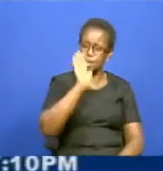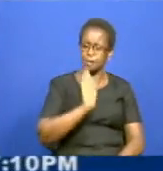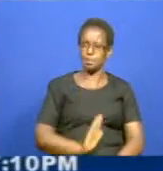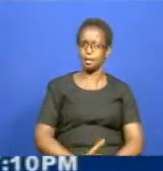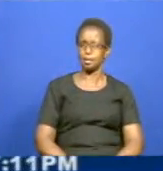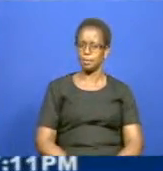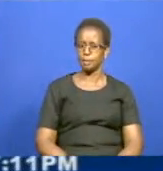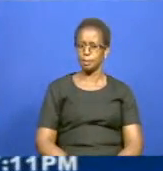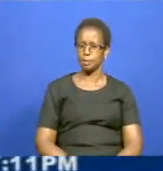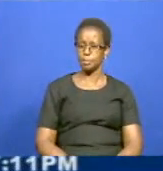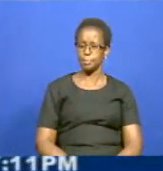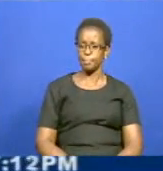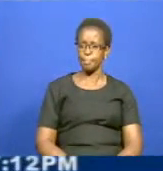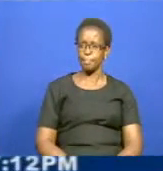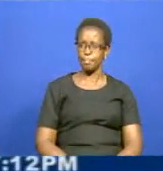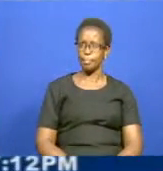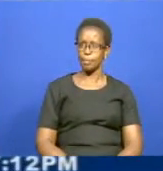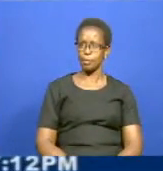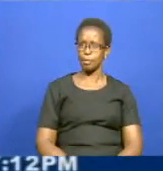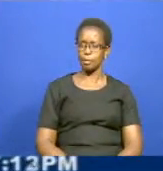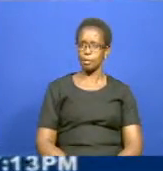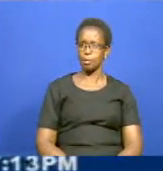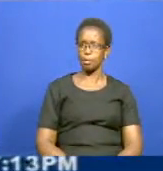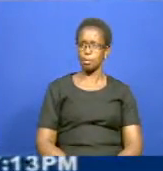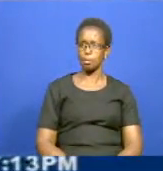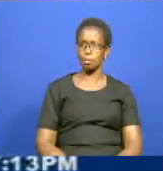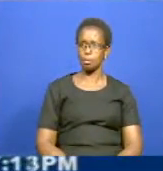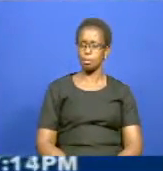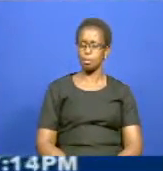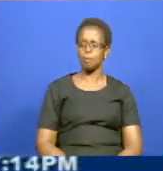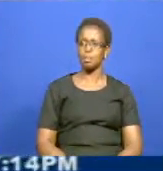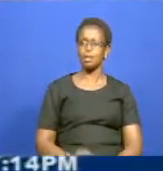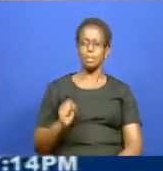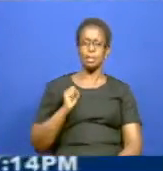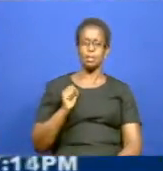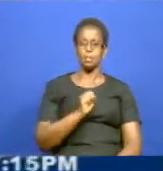Ukiangalia zaidi, Bwana Spika, point of order, Senator Kinyua.